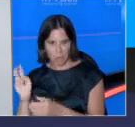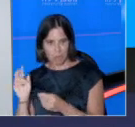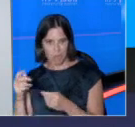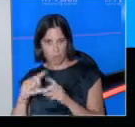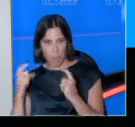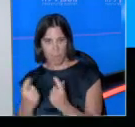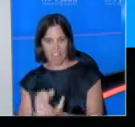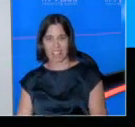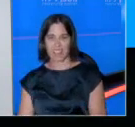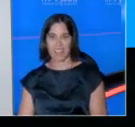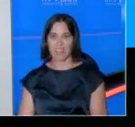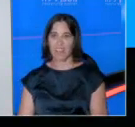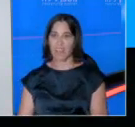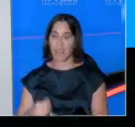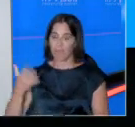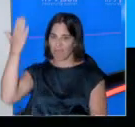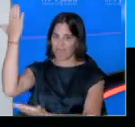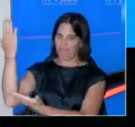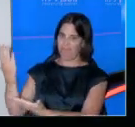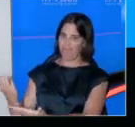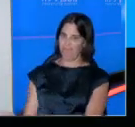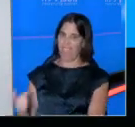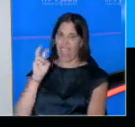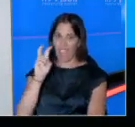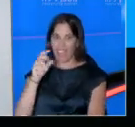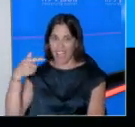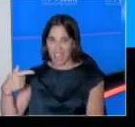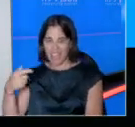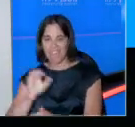קודם כל, בגודל מלא, אתרה